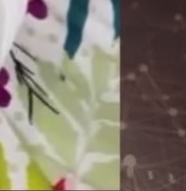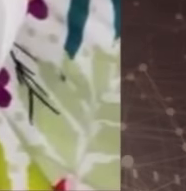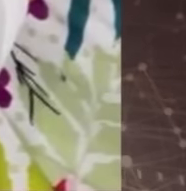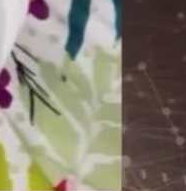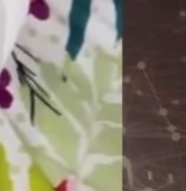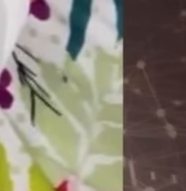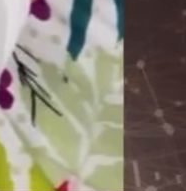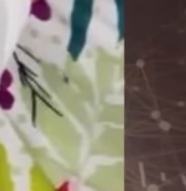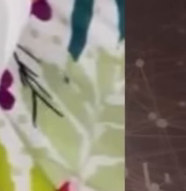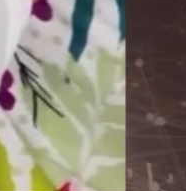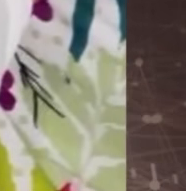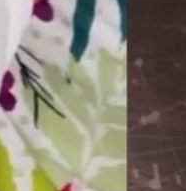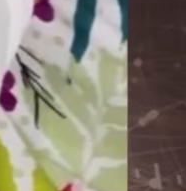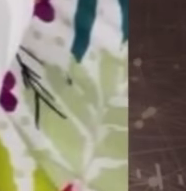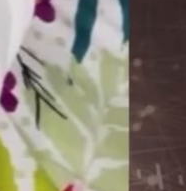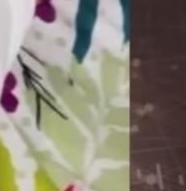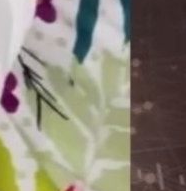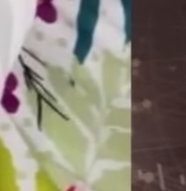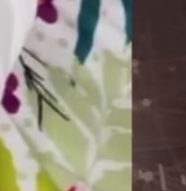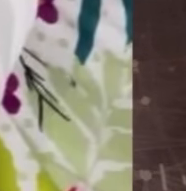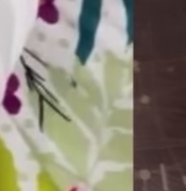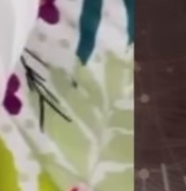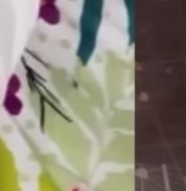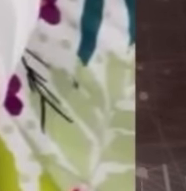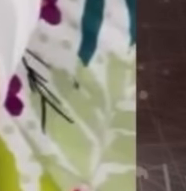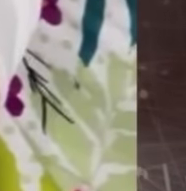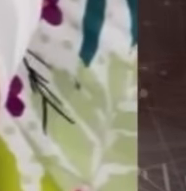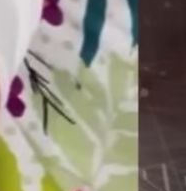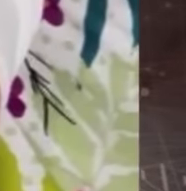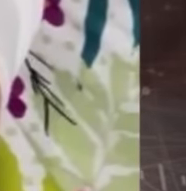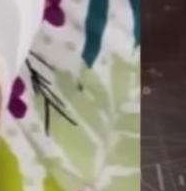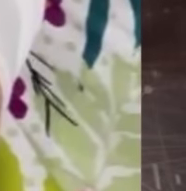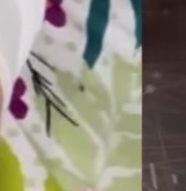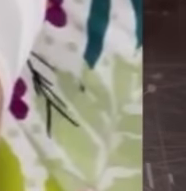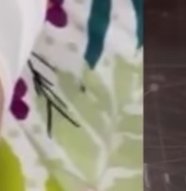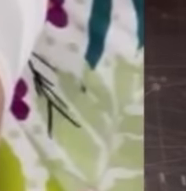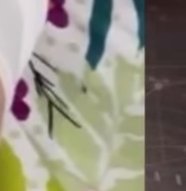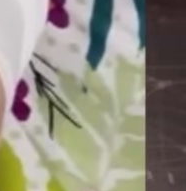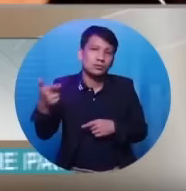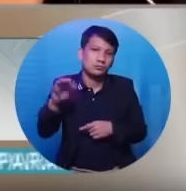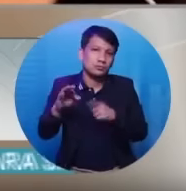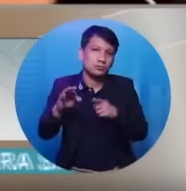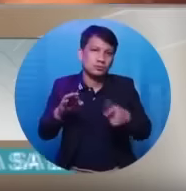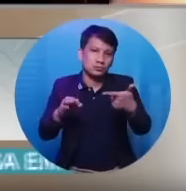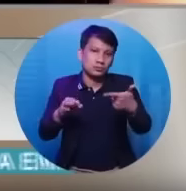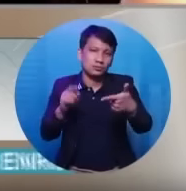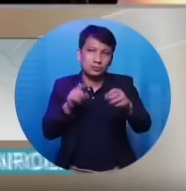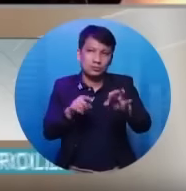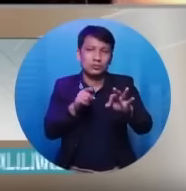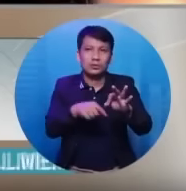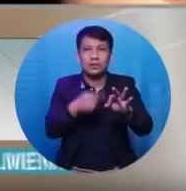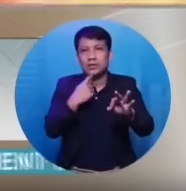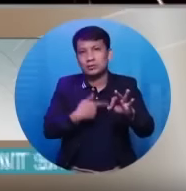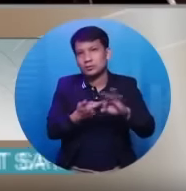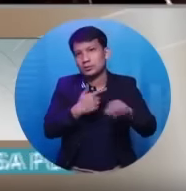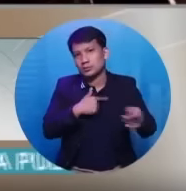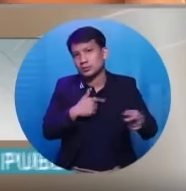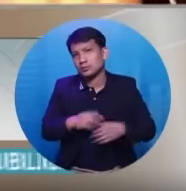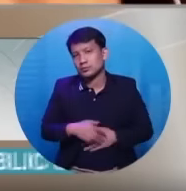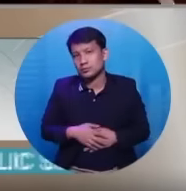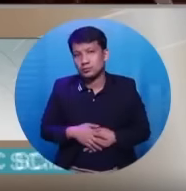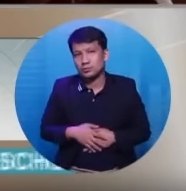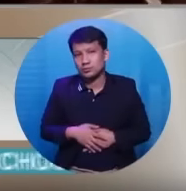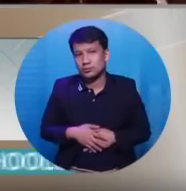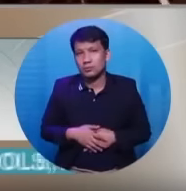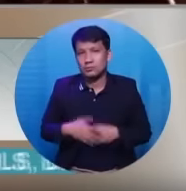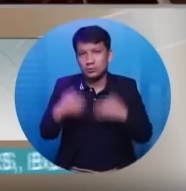sagot niya sa amin, pasensya na kayo kasi halos lahat pinaghihinalaan niya. So, coming from sa girlfriend niya, ayun na.